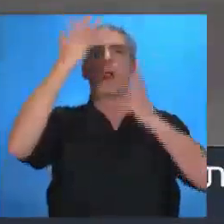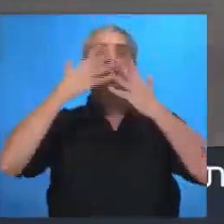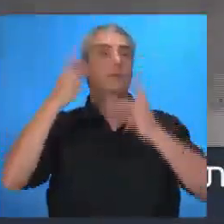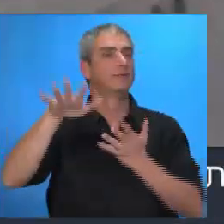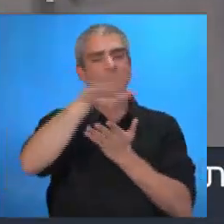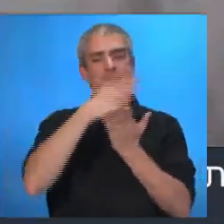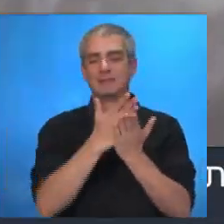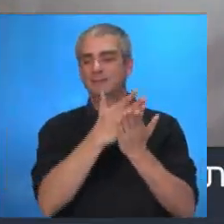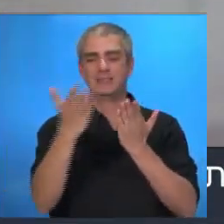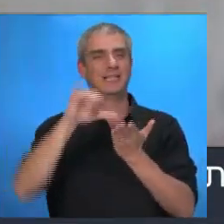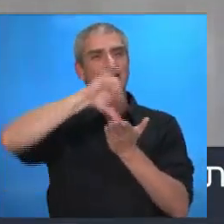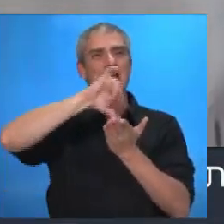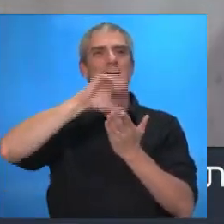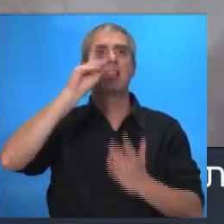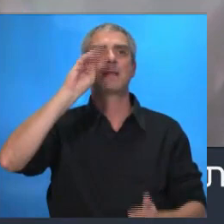הפרברים המזרחיים של דמשק.